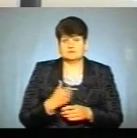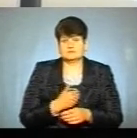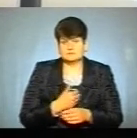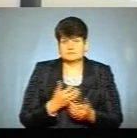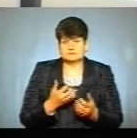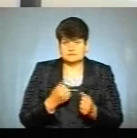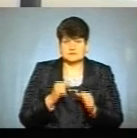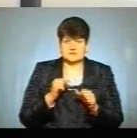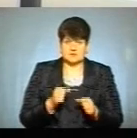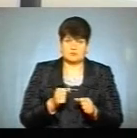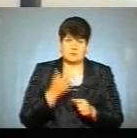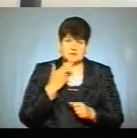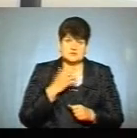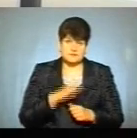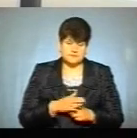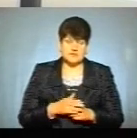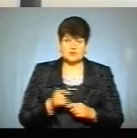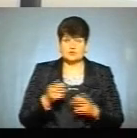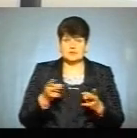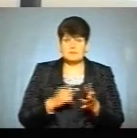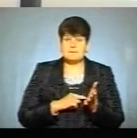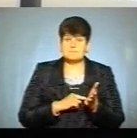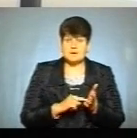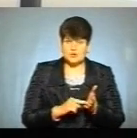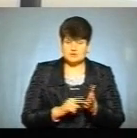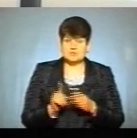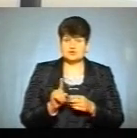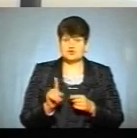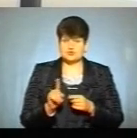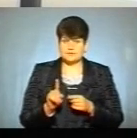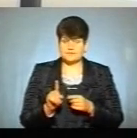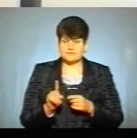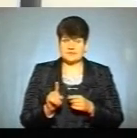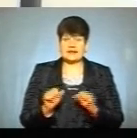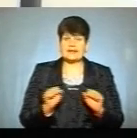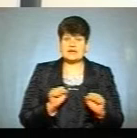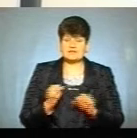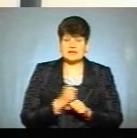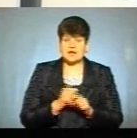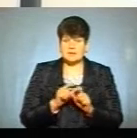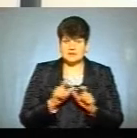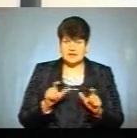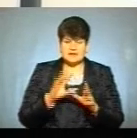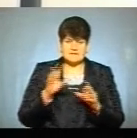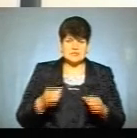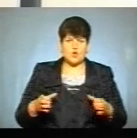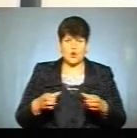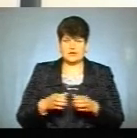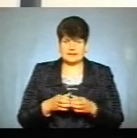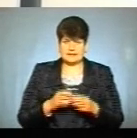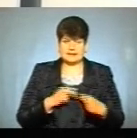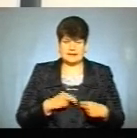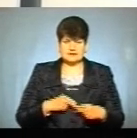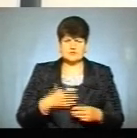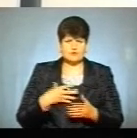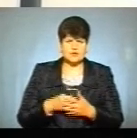до них, можна сказати, навіть привикли. Тут треба якраз і наголосити, що саме і керівники аптеки, і взагалі весь колектив, вони